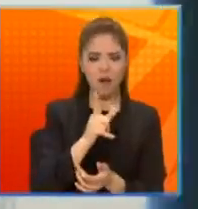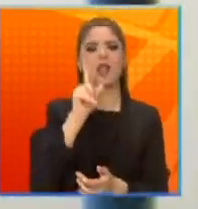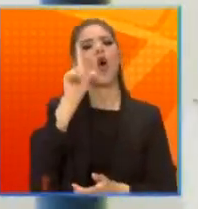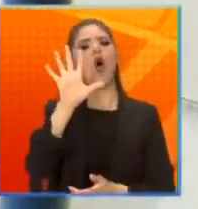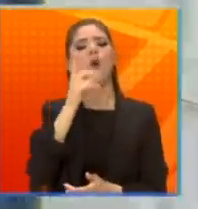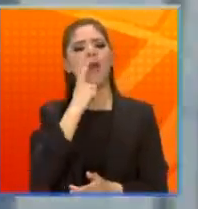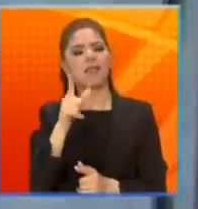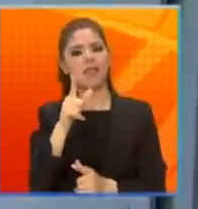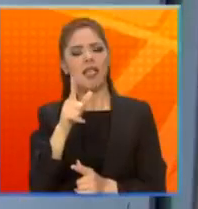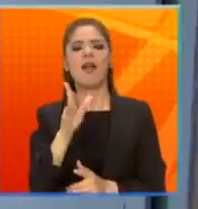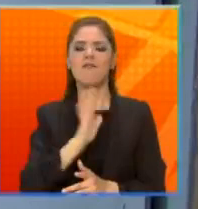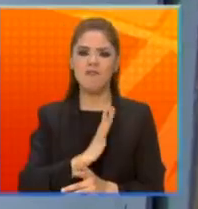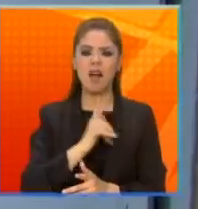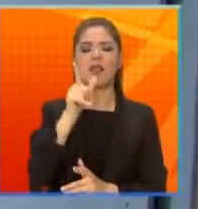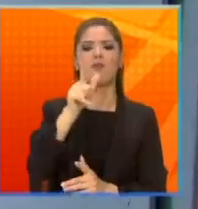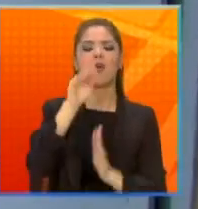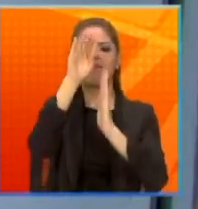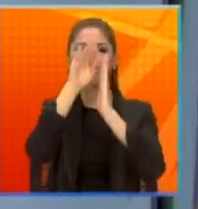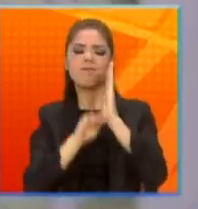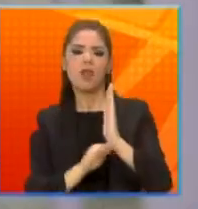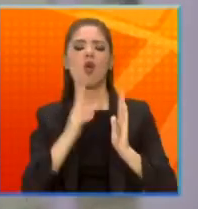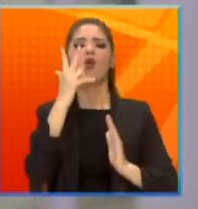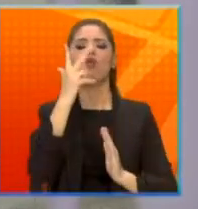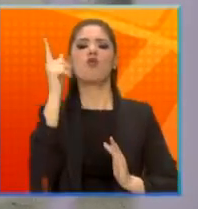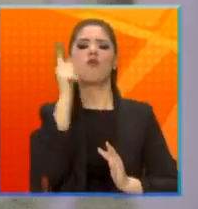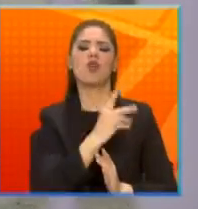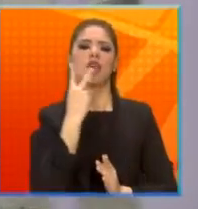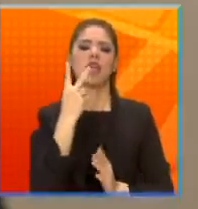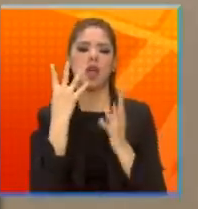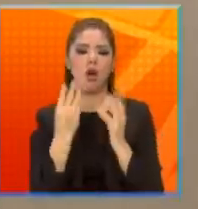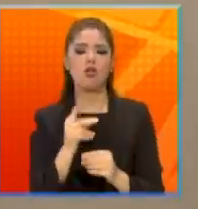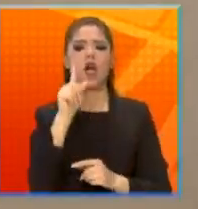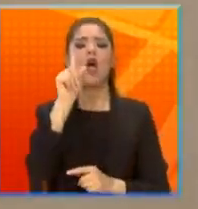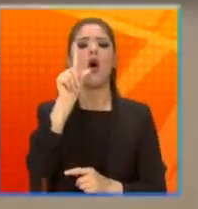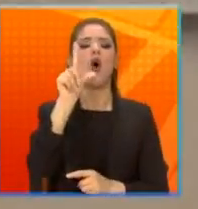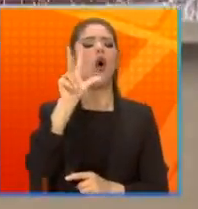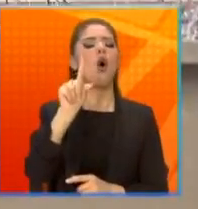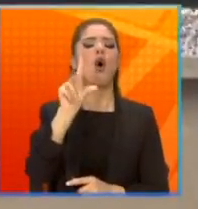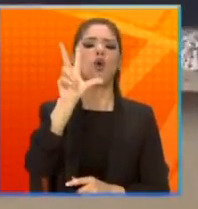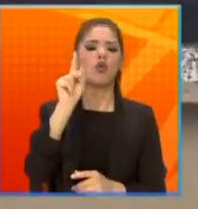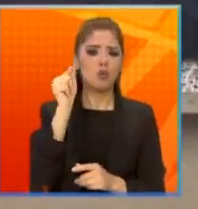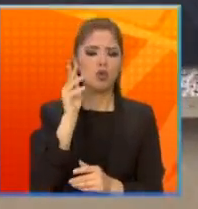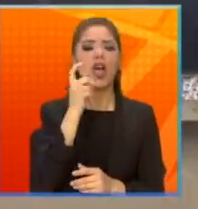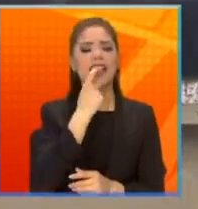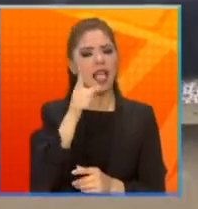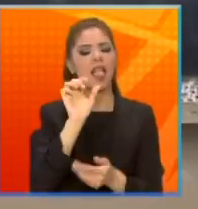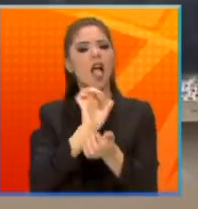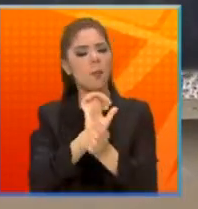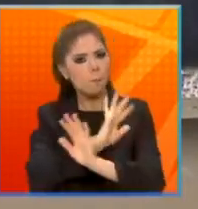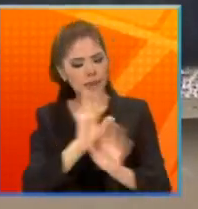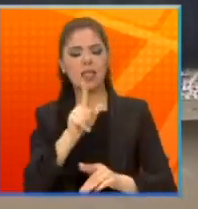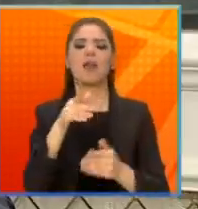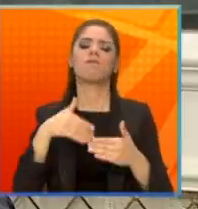15 yıl yapıyorken düzenlemeyle yatağı 2/3 düşecek onüç buçuk yıl yapan cezasını çekmiş olacak